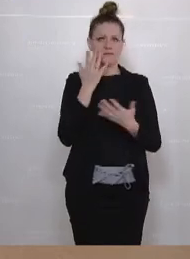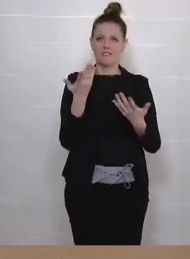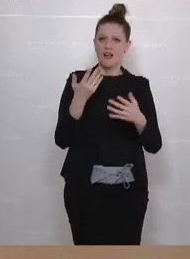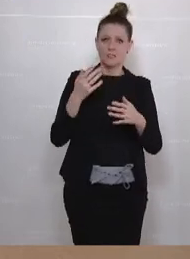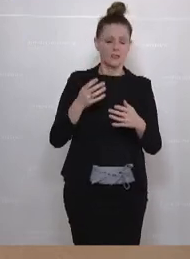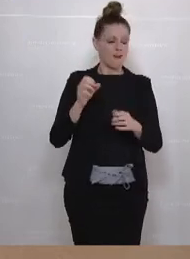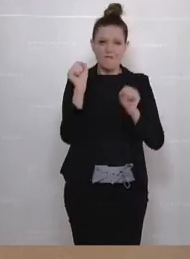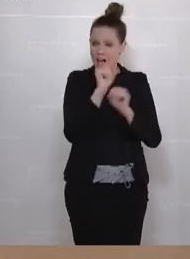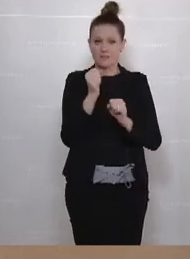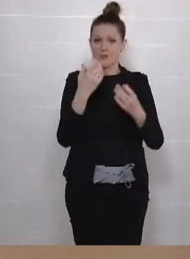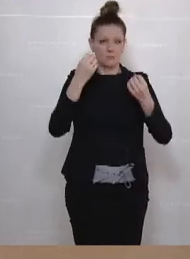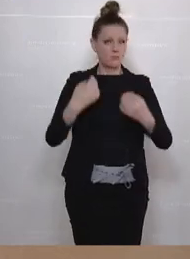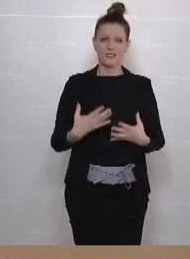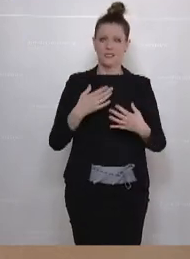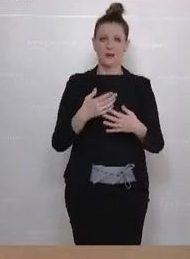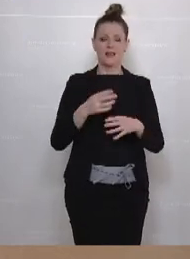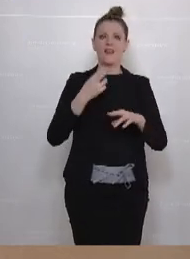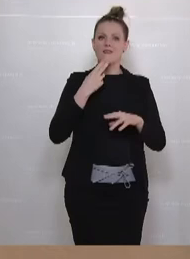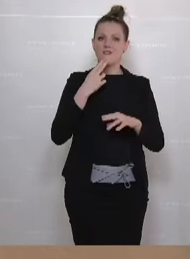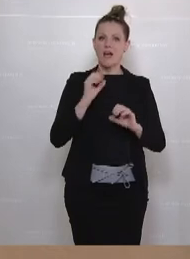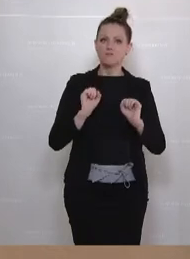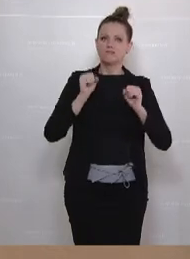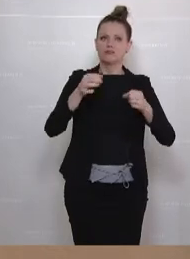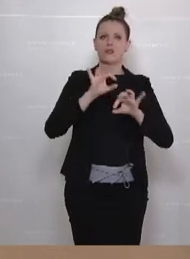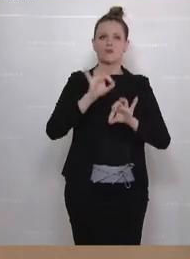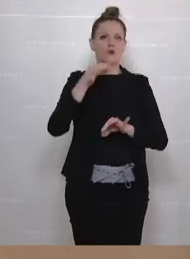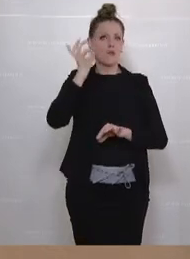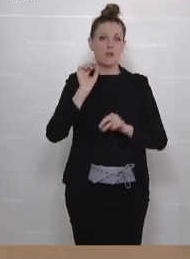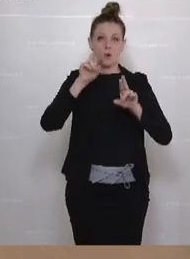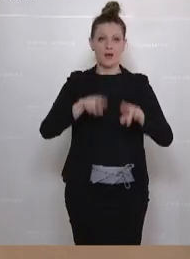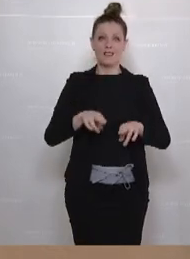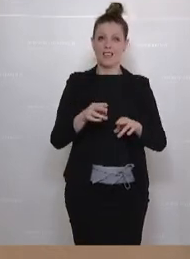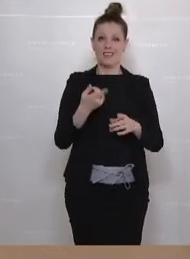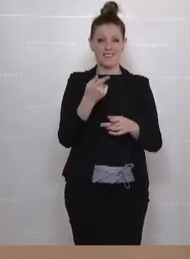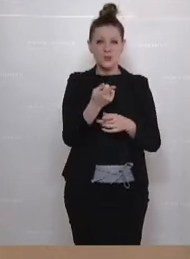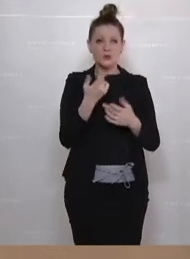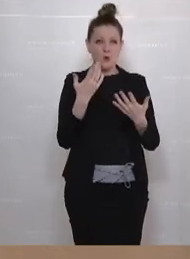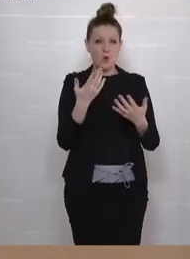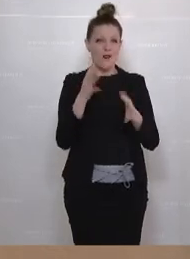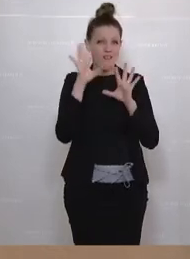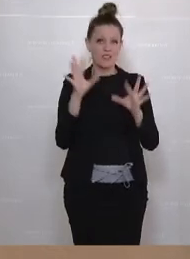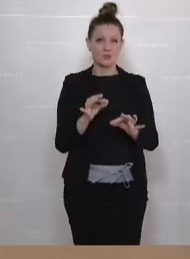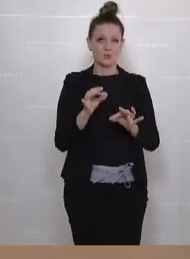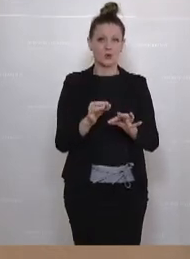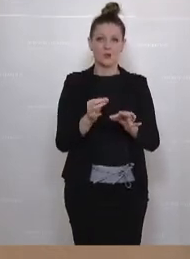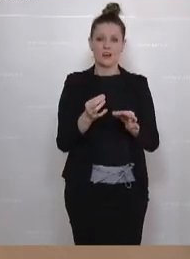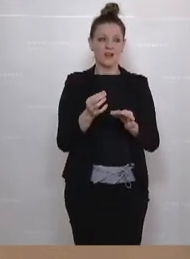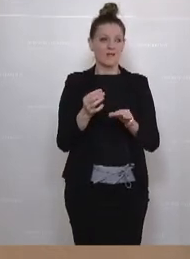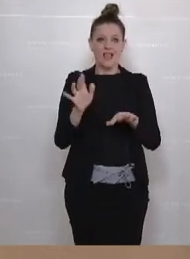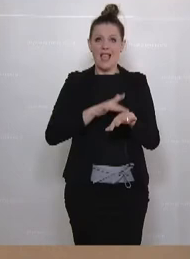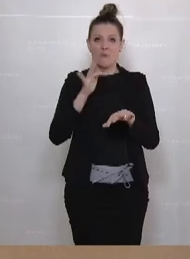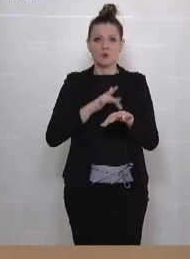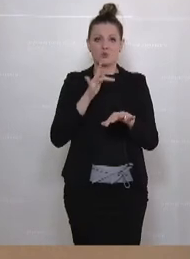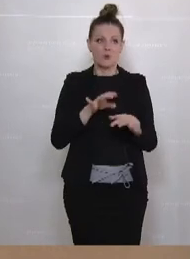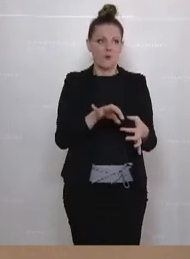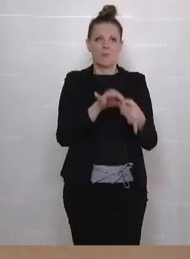Gesicht für jeden Menschen, der sich für Frauenrechte einsetzt. Das ist ein Versuch, zynisch sozusagen mit vorgestrigen Emotionen Politik zu machen,